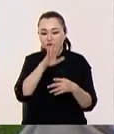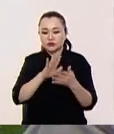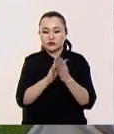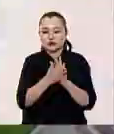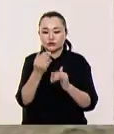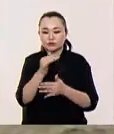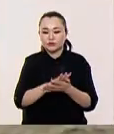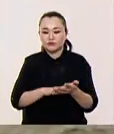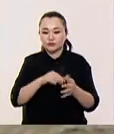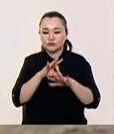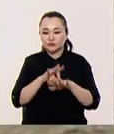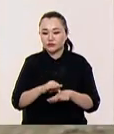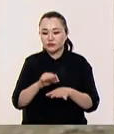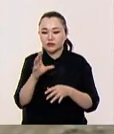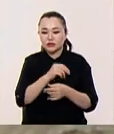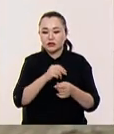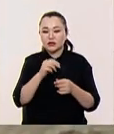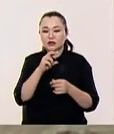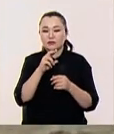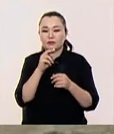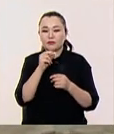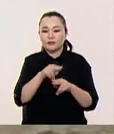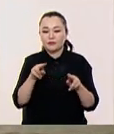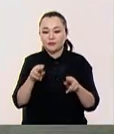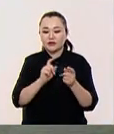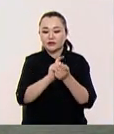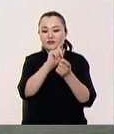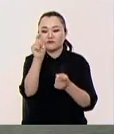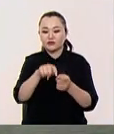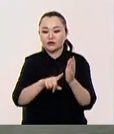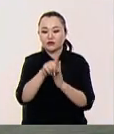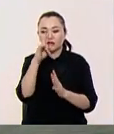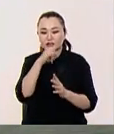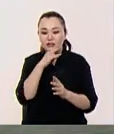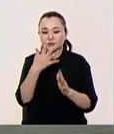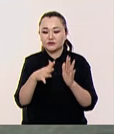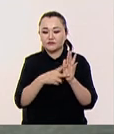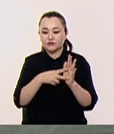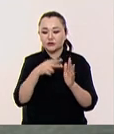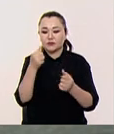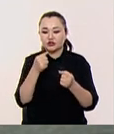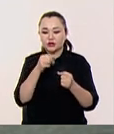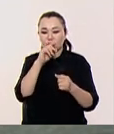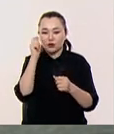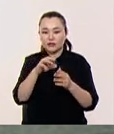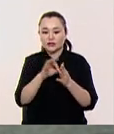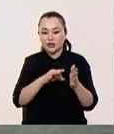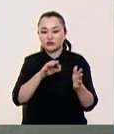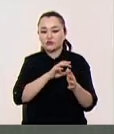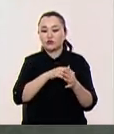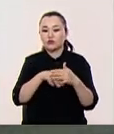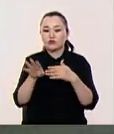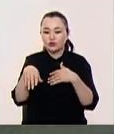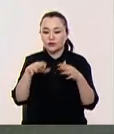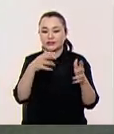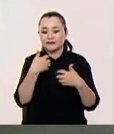келіссөздер жүріп жатыр. Мекен кәсіпкерлік палатасы әскери қақтығыс басталған кезде қазақстандық 57 жүк көлігі Украинадан дер кезінде шығарылды.